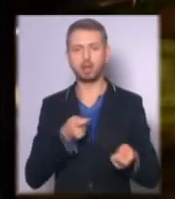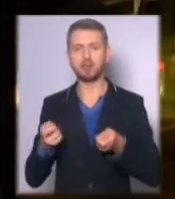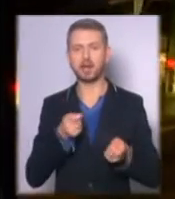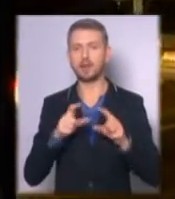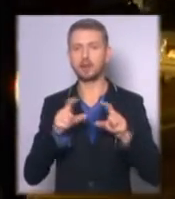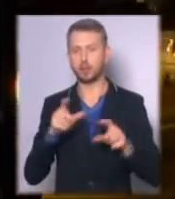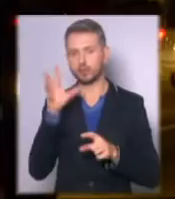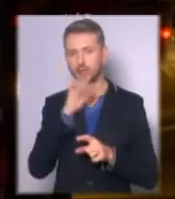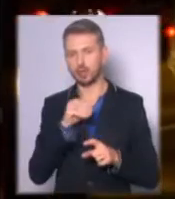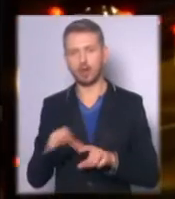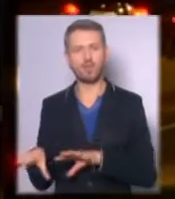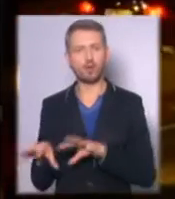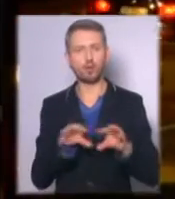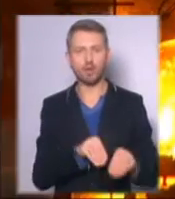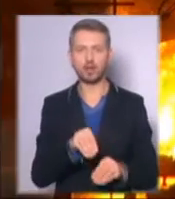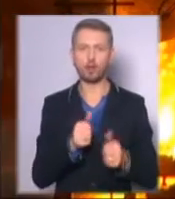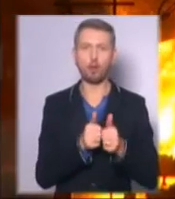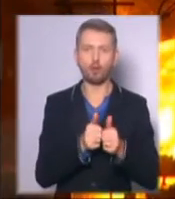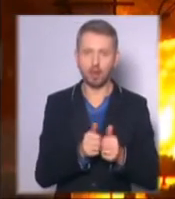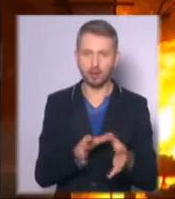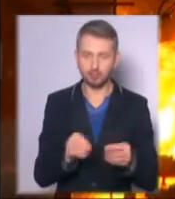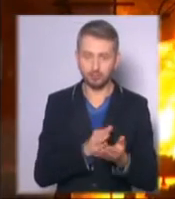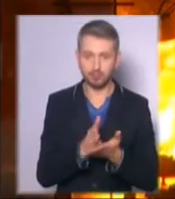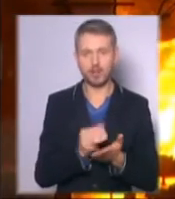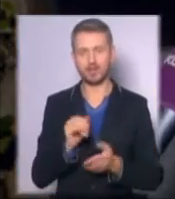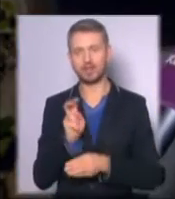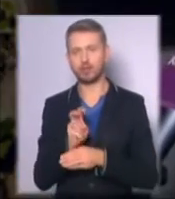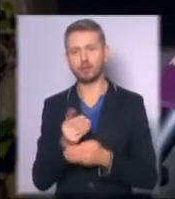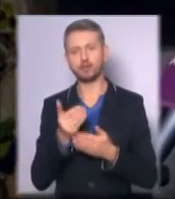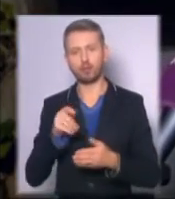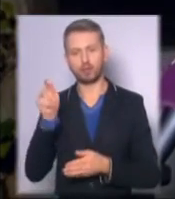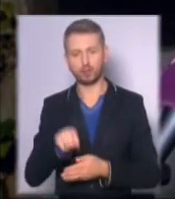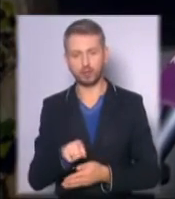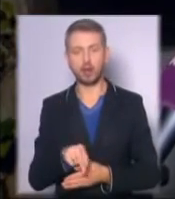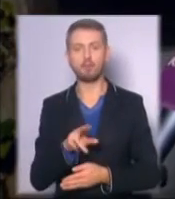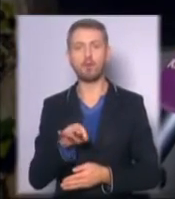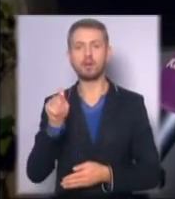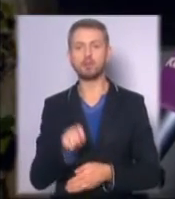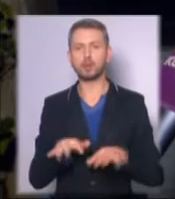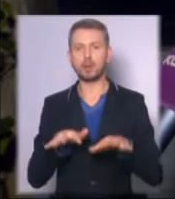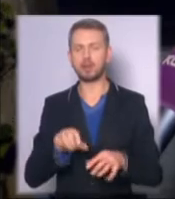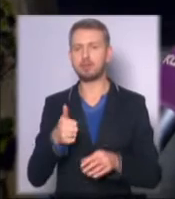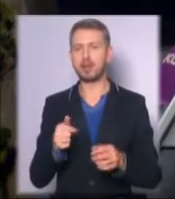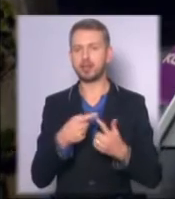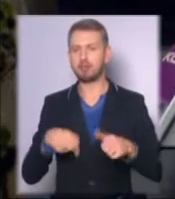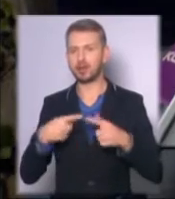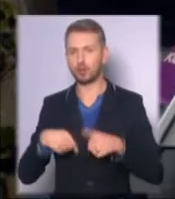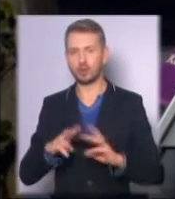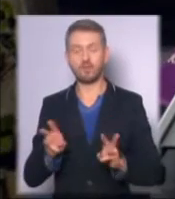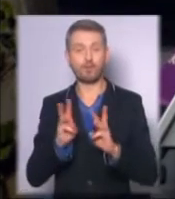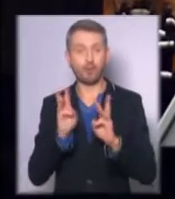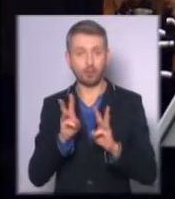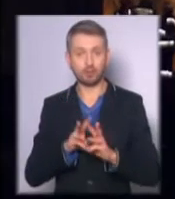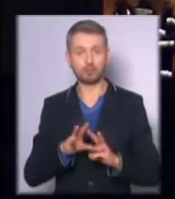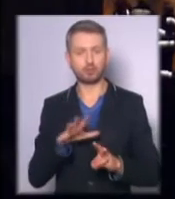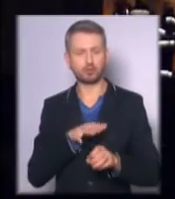евакуювати і колег, і відвідувачів до прибуття рятувальників. По прибуттю на місце перших підрозділів вже вогнем було охоплено дах